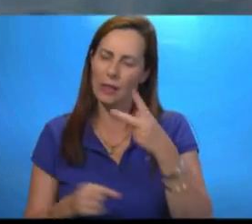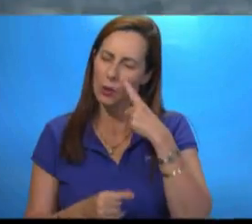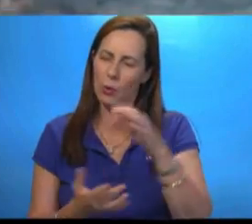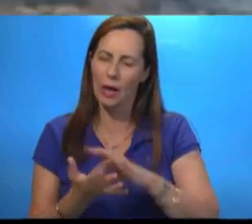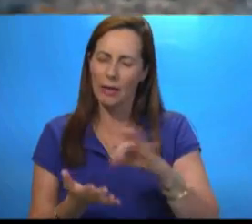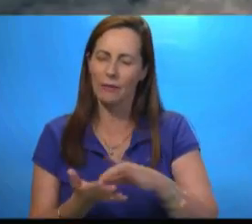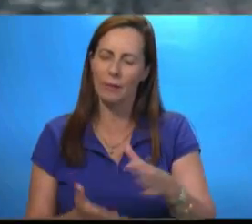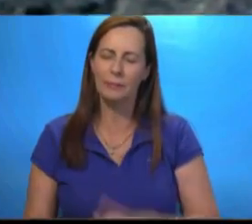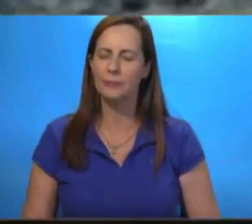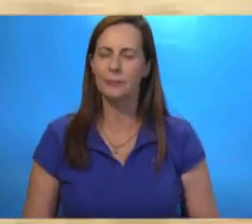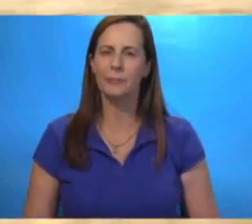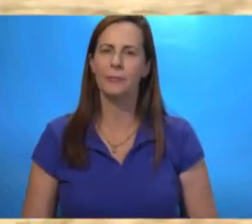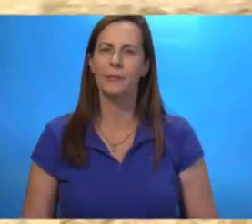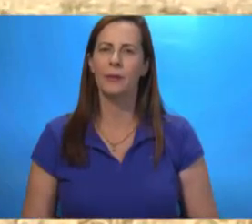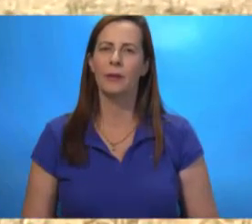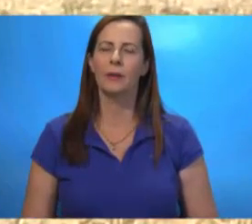שהכנו.